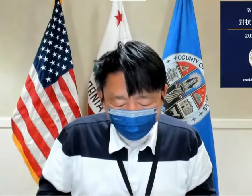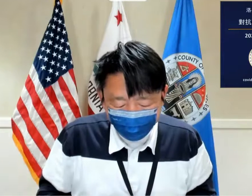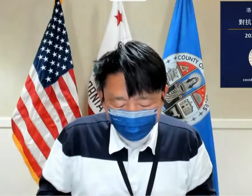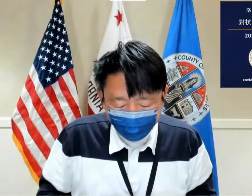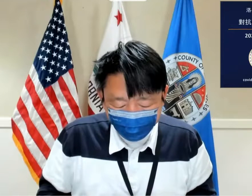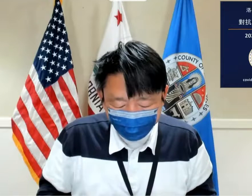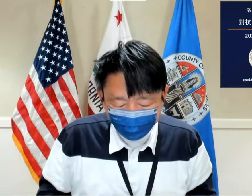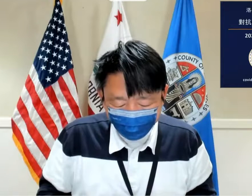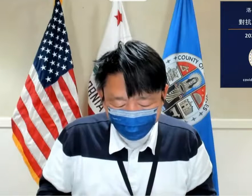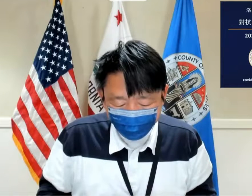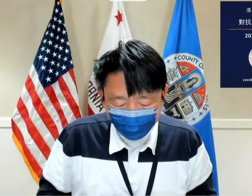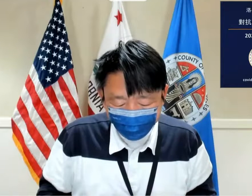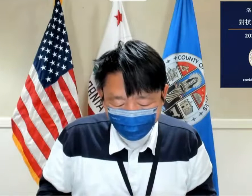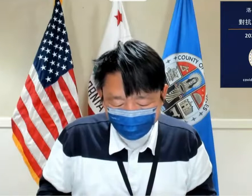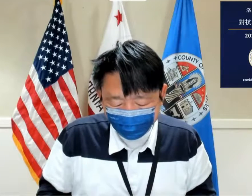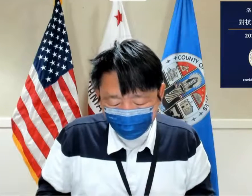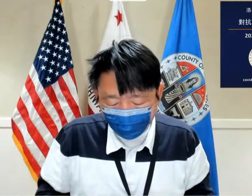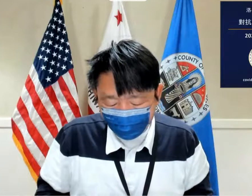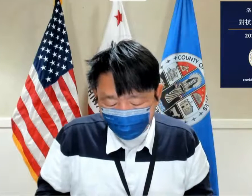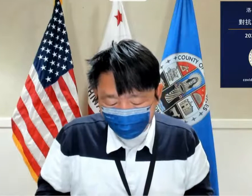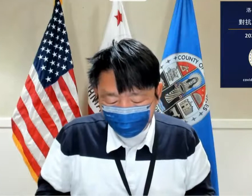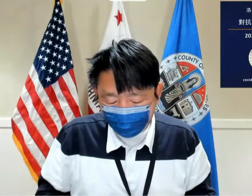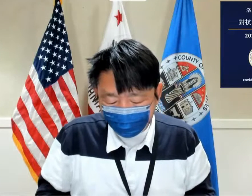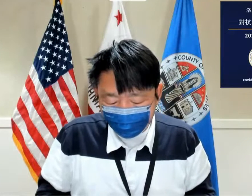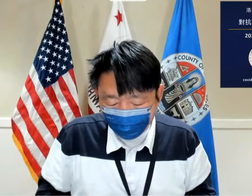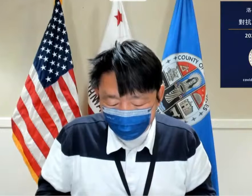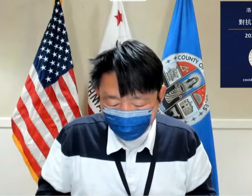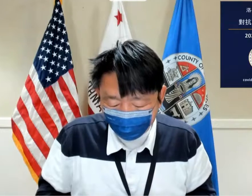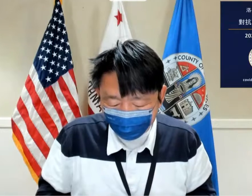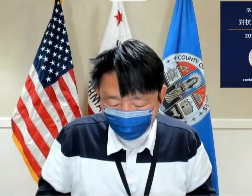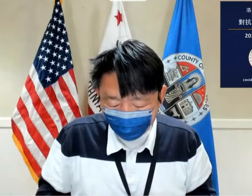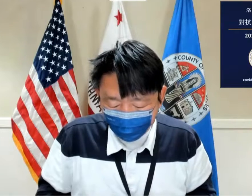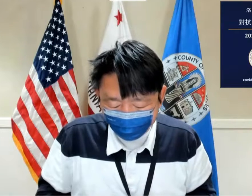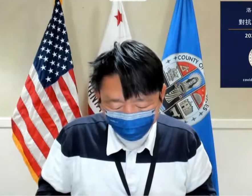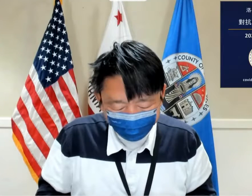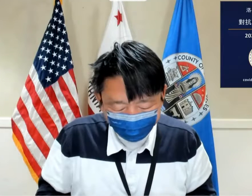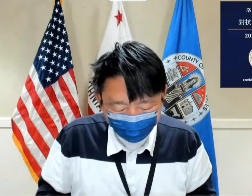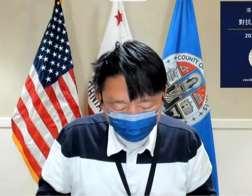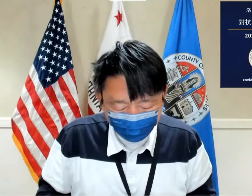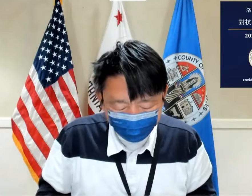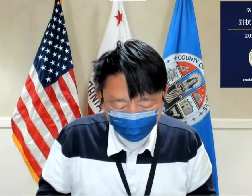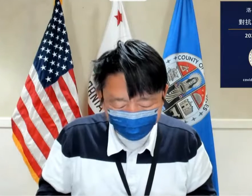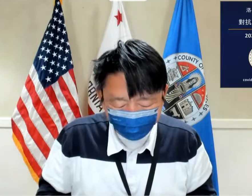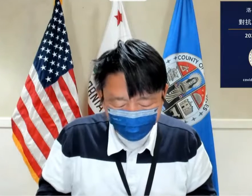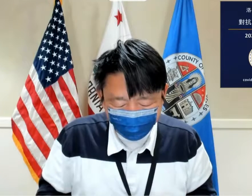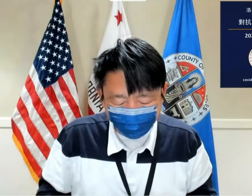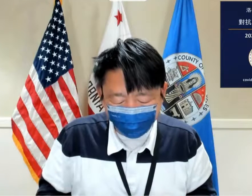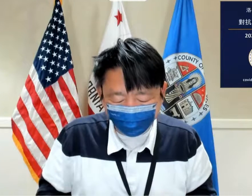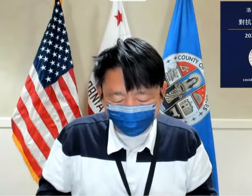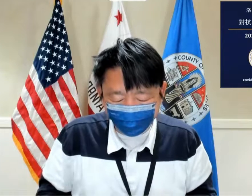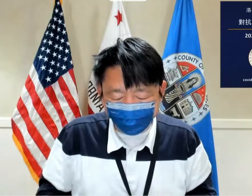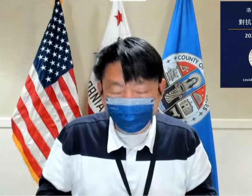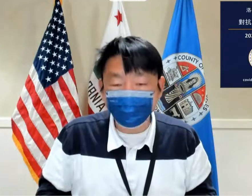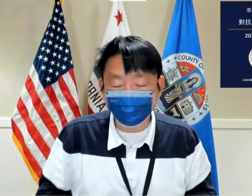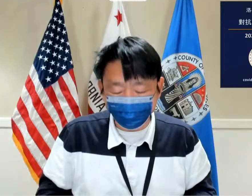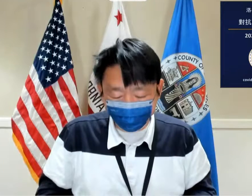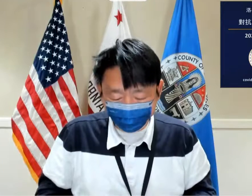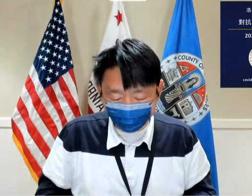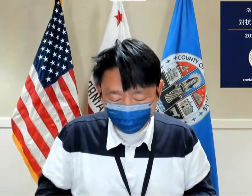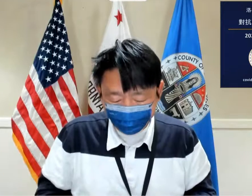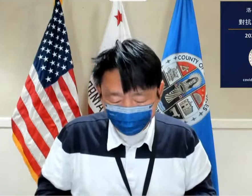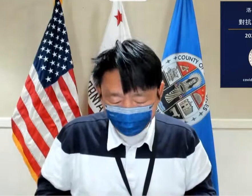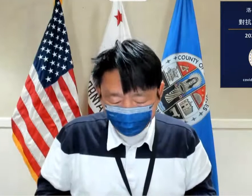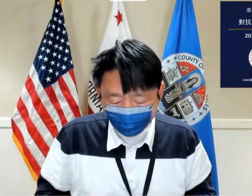给客人提供实质性食物的酿酒厂、红酒坊等可以开放室内的20%的